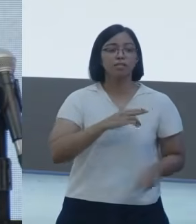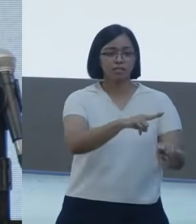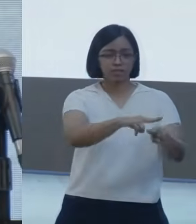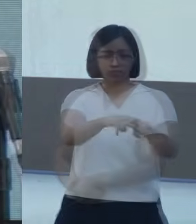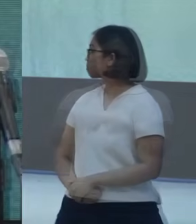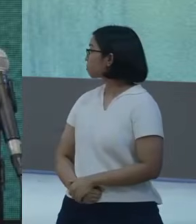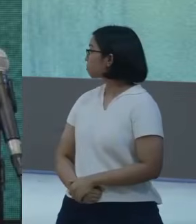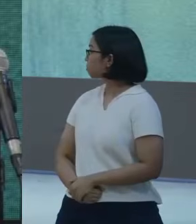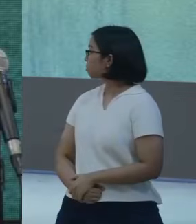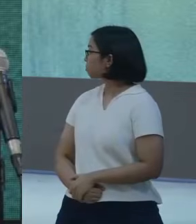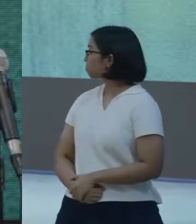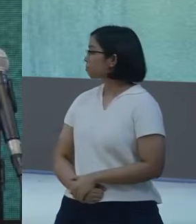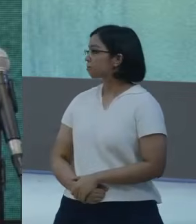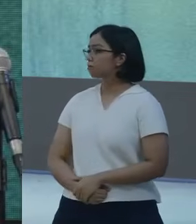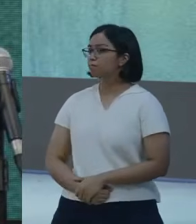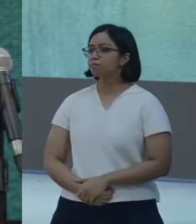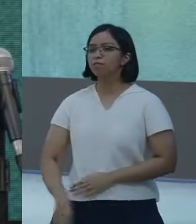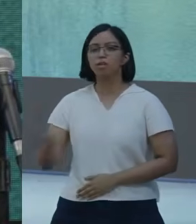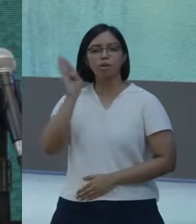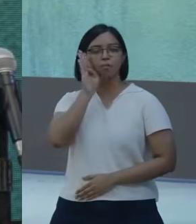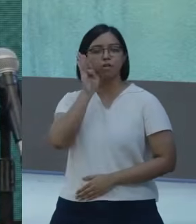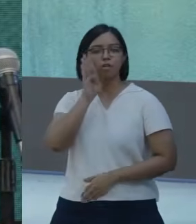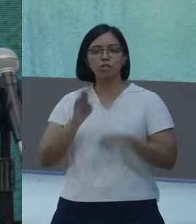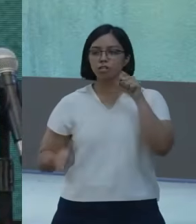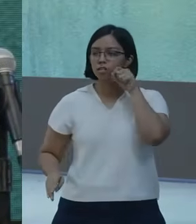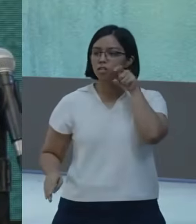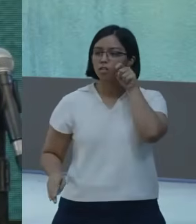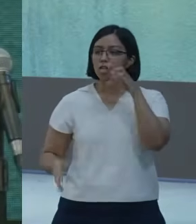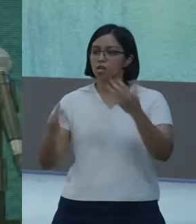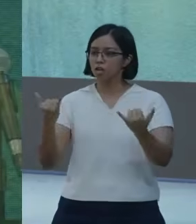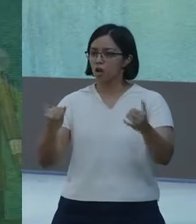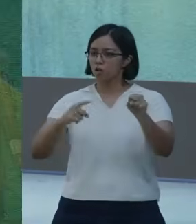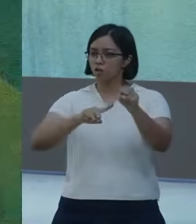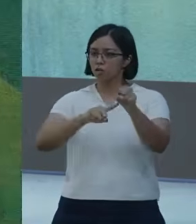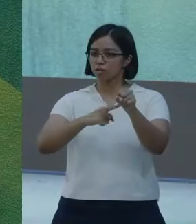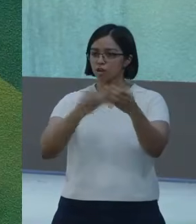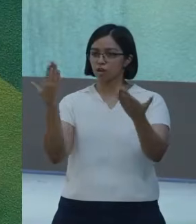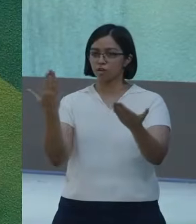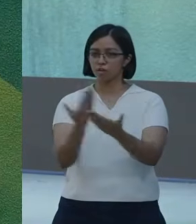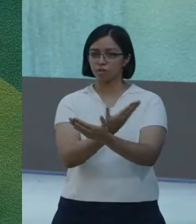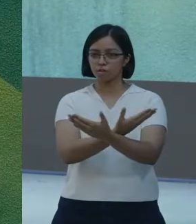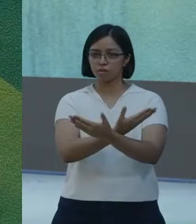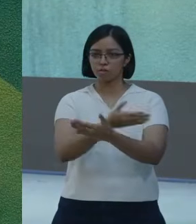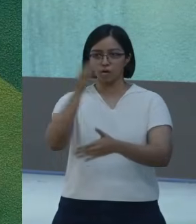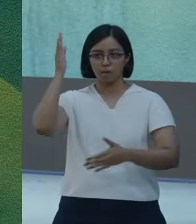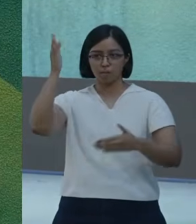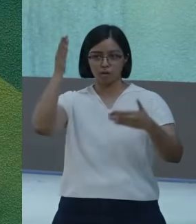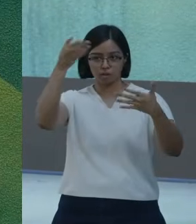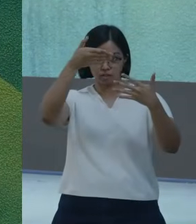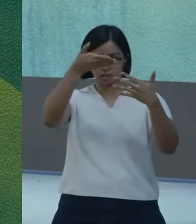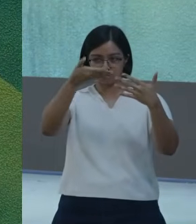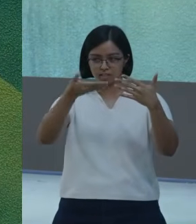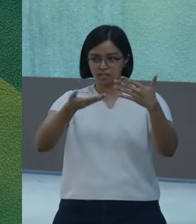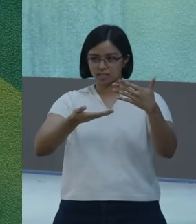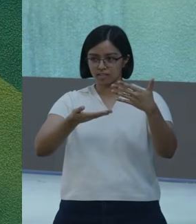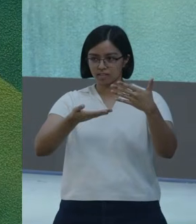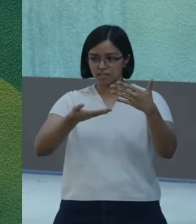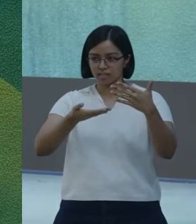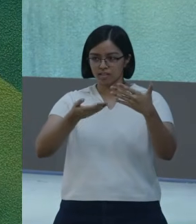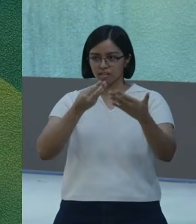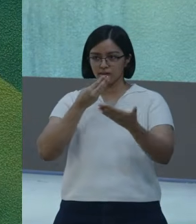maupo. Mga kapatid, tayo po ay nag-uumpisa ng isang bagong serye ng mga